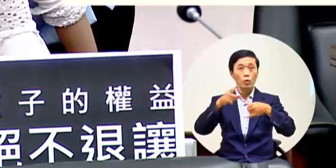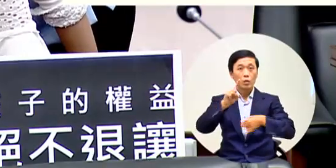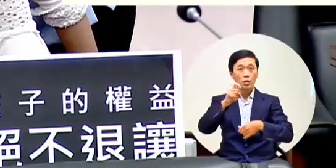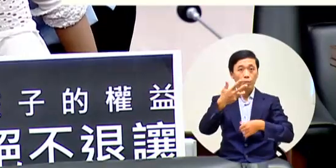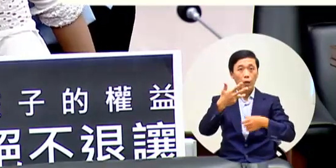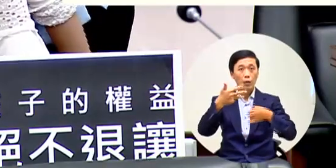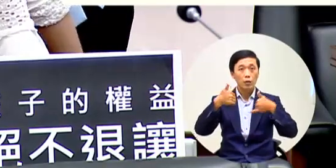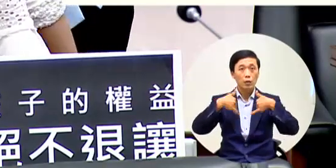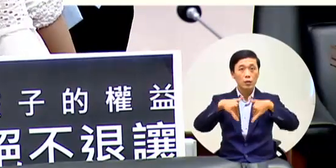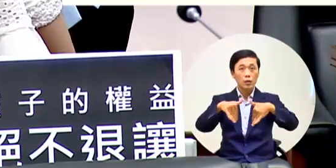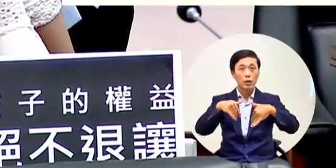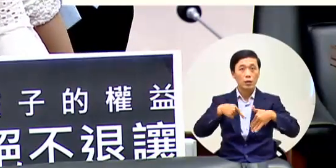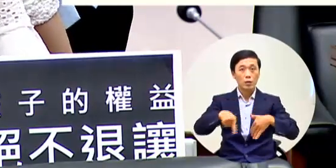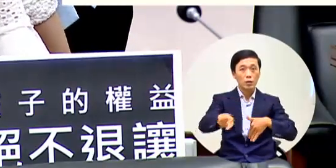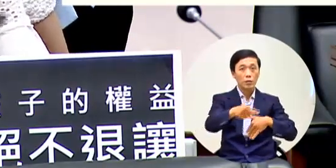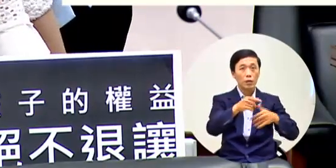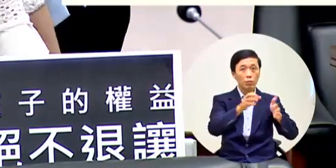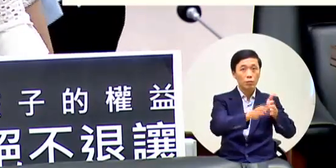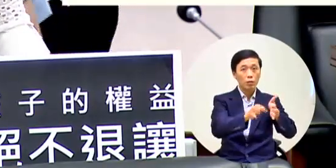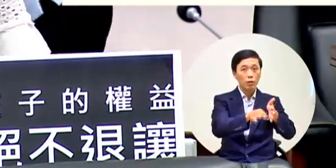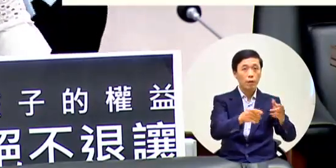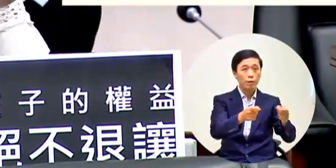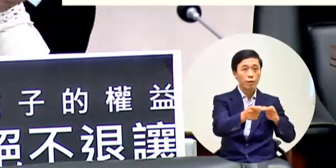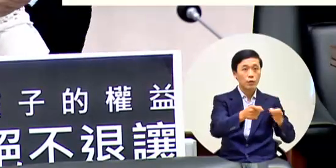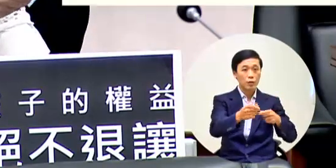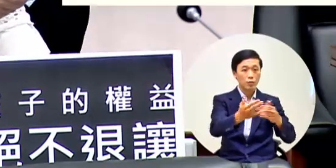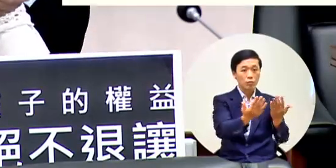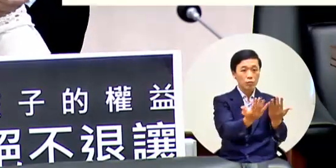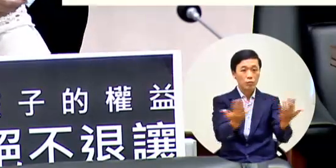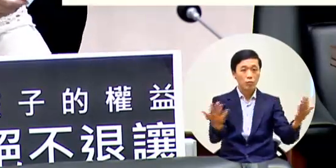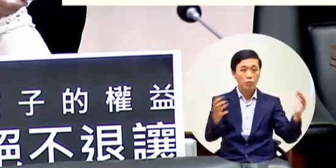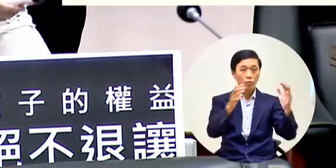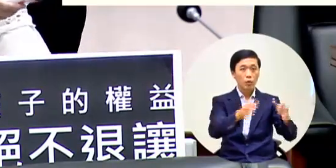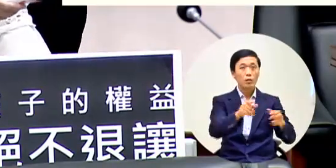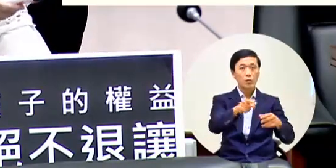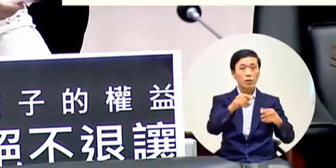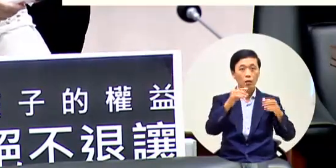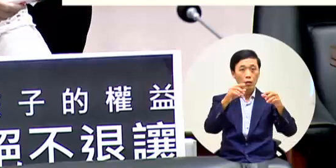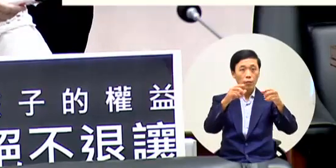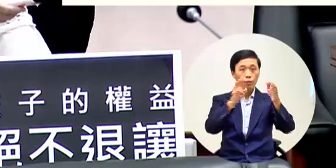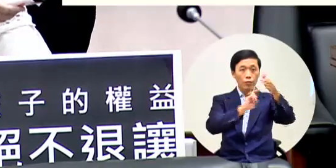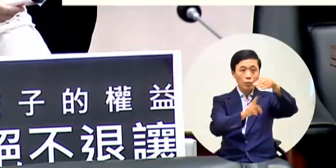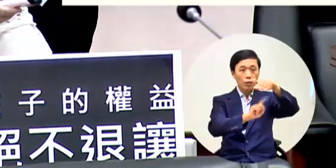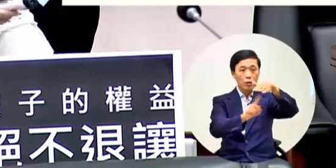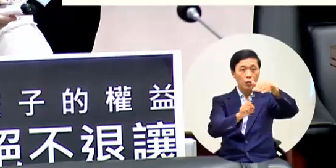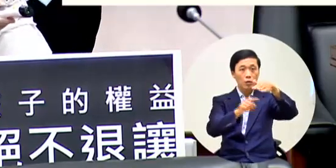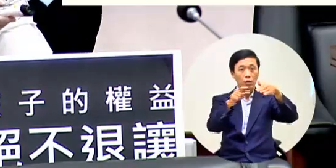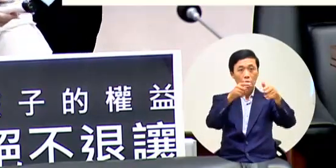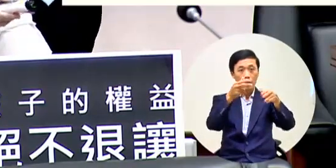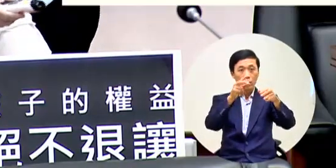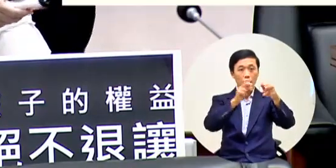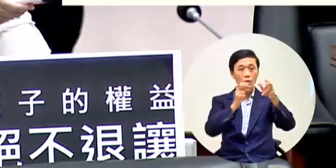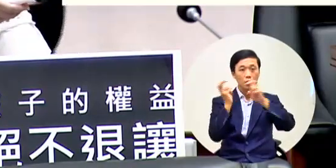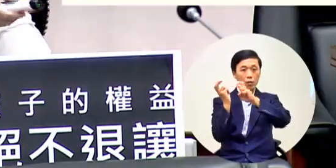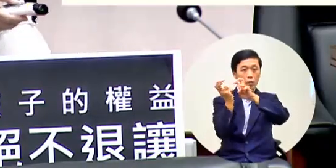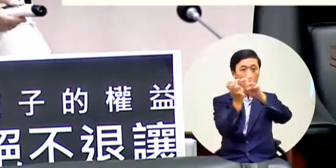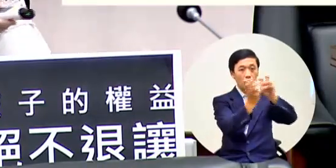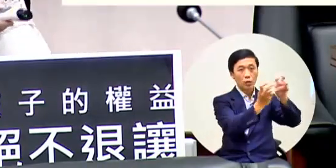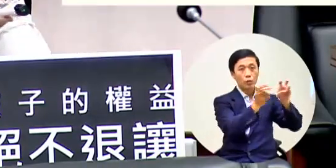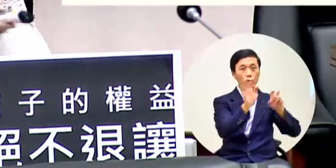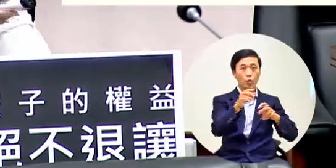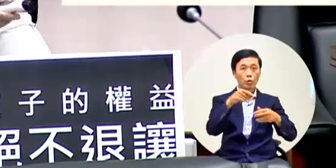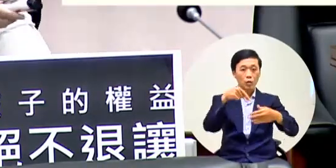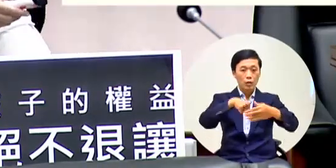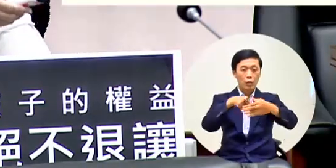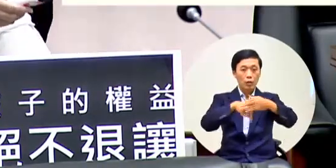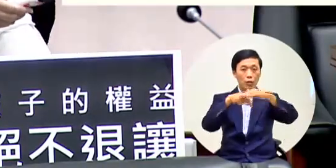路要左转进来汇丰社区的时候，刚好这个时候是高架的那个捷运哈。那下面刚好有一个篮球场，